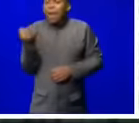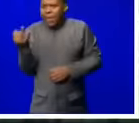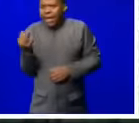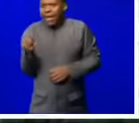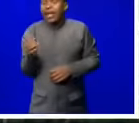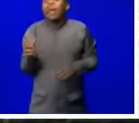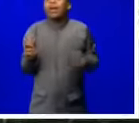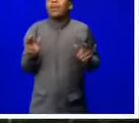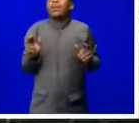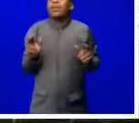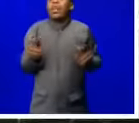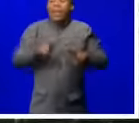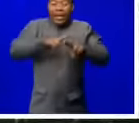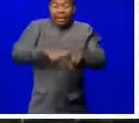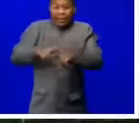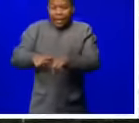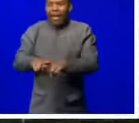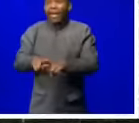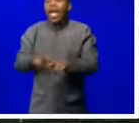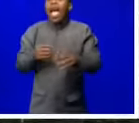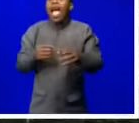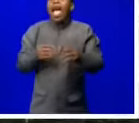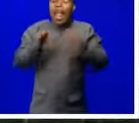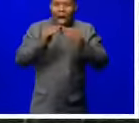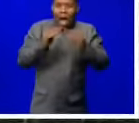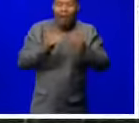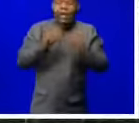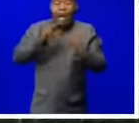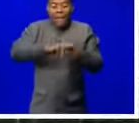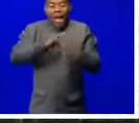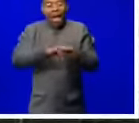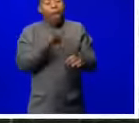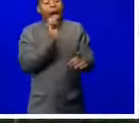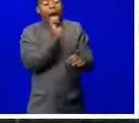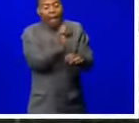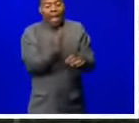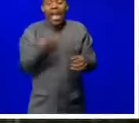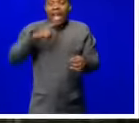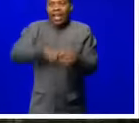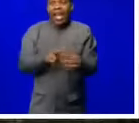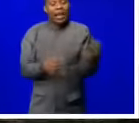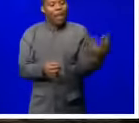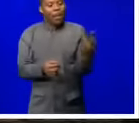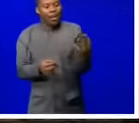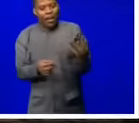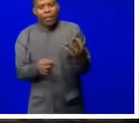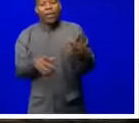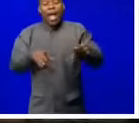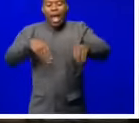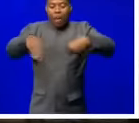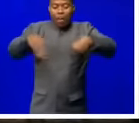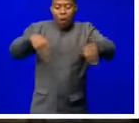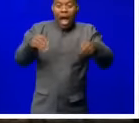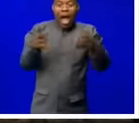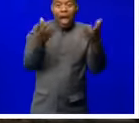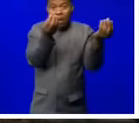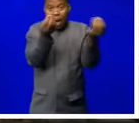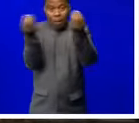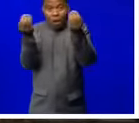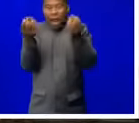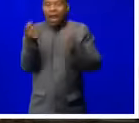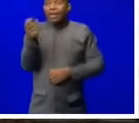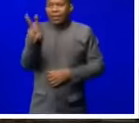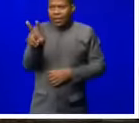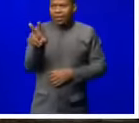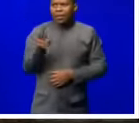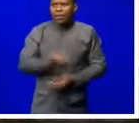endlini yamake wakhe longasekho emhlabeni. Dlamini uthi laba labathathu bebabukela ibhola nakutawendeka